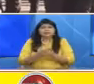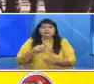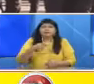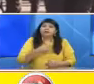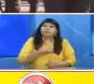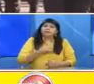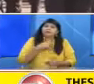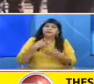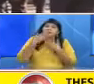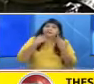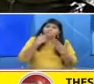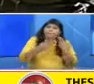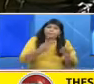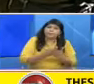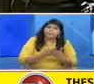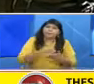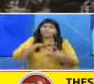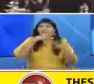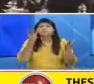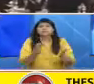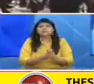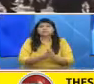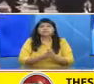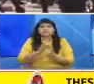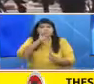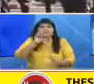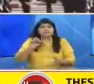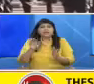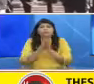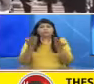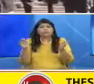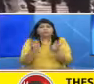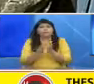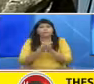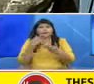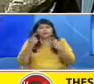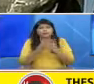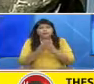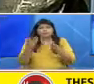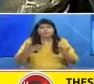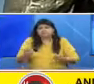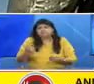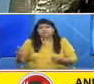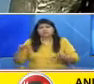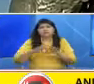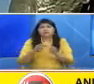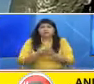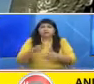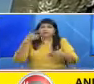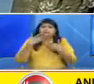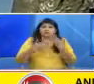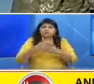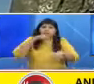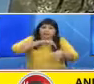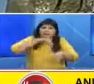मन के भीतर से उठे हुए भाव किसी भी बड़ी साहित्य रचना से ज्यादा ताकतवर होंगे। और हो सकता है आज के